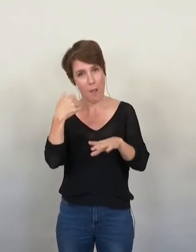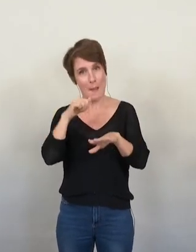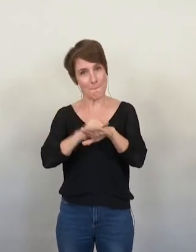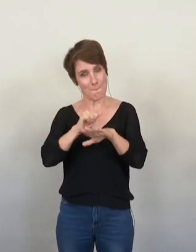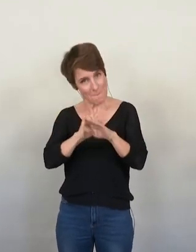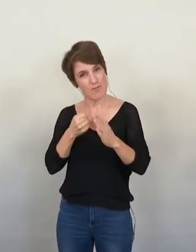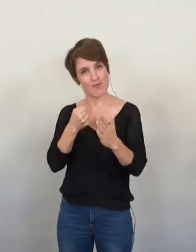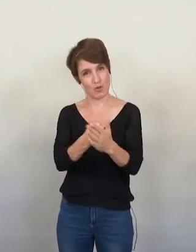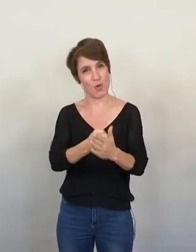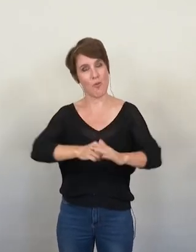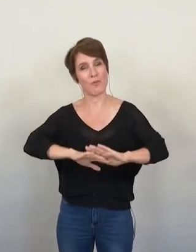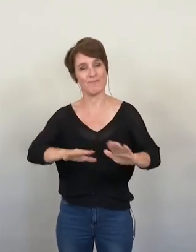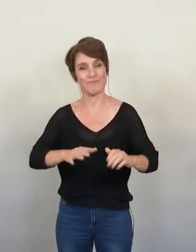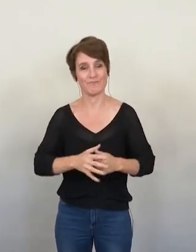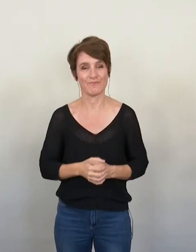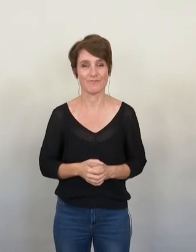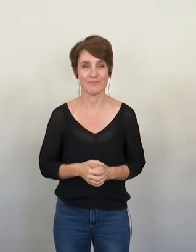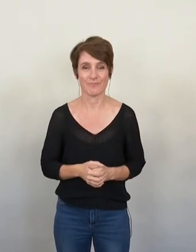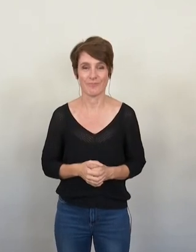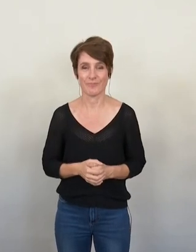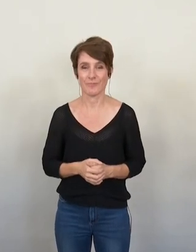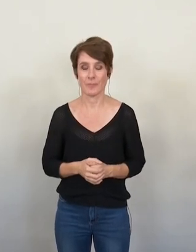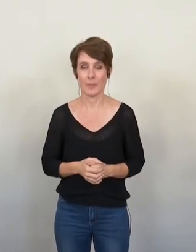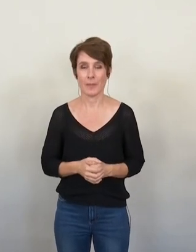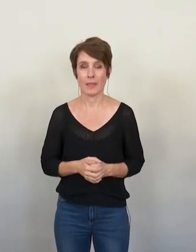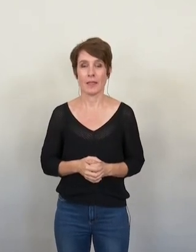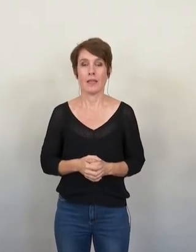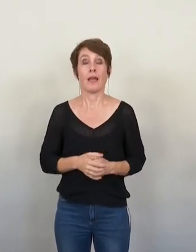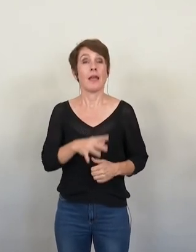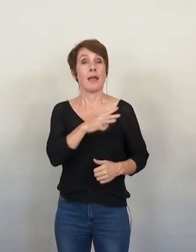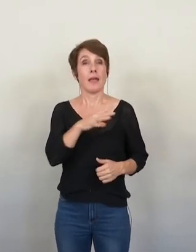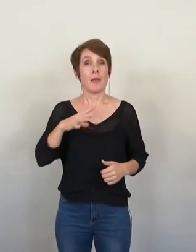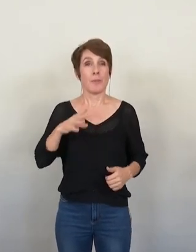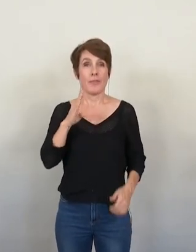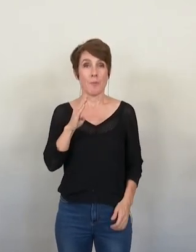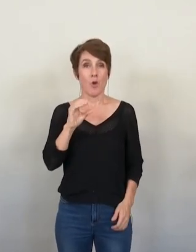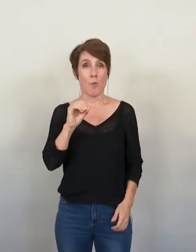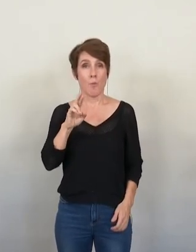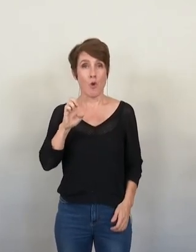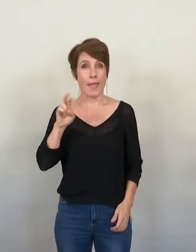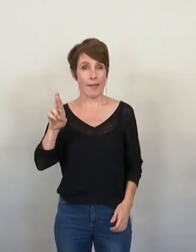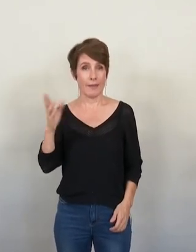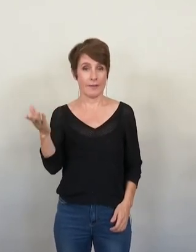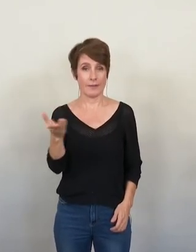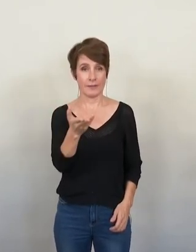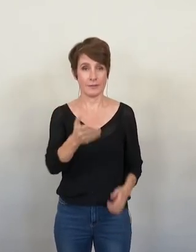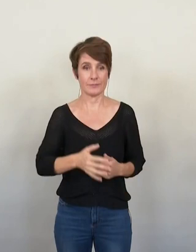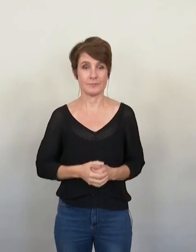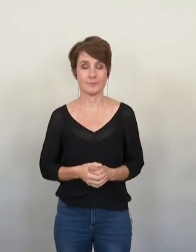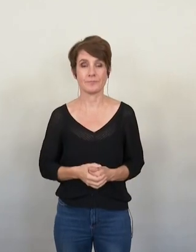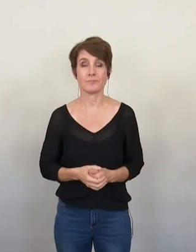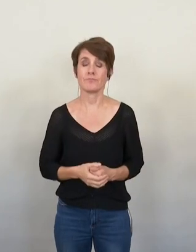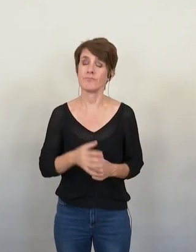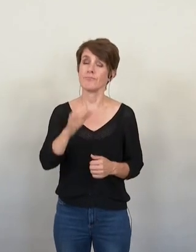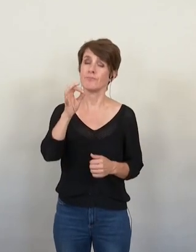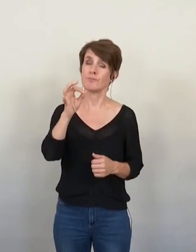beer Monsieur le Maire je je vous avais posé la question de savoir euh com si vous